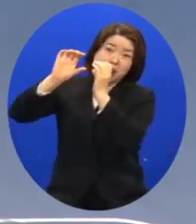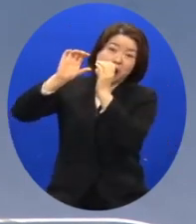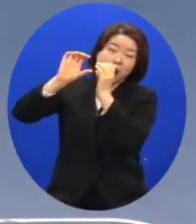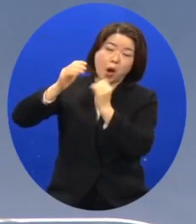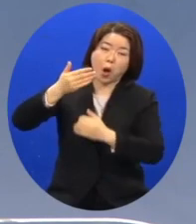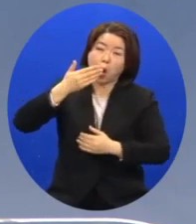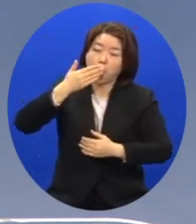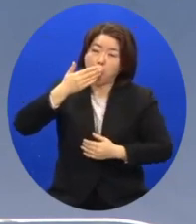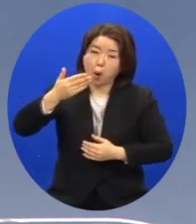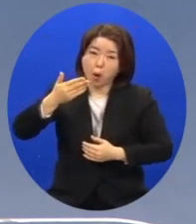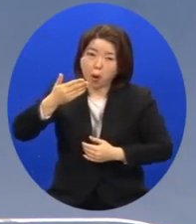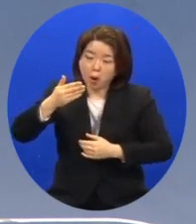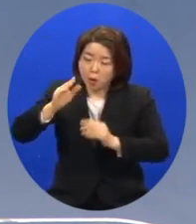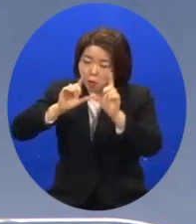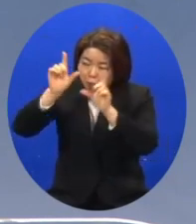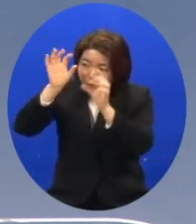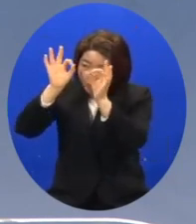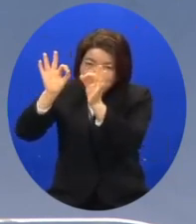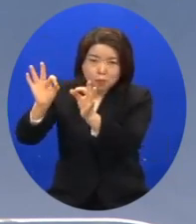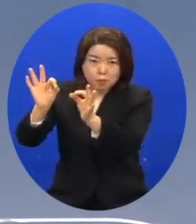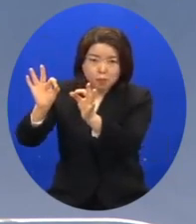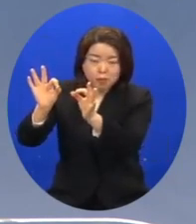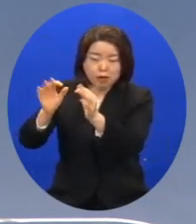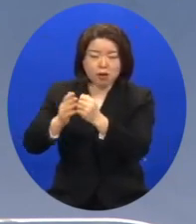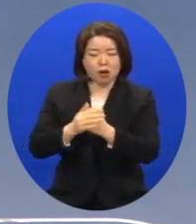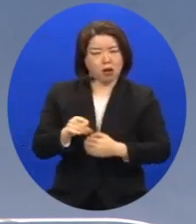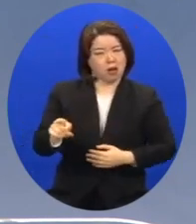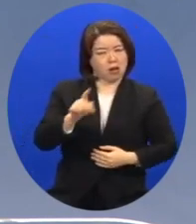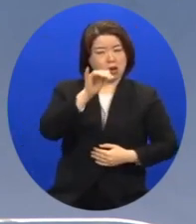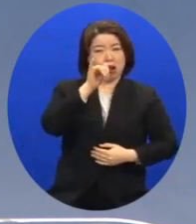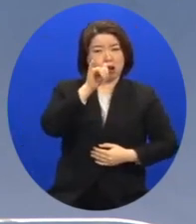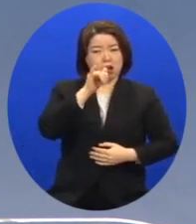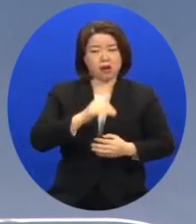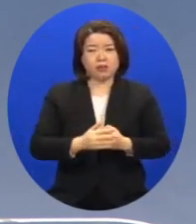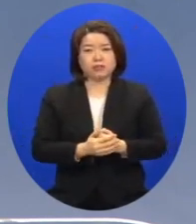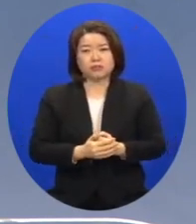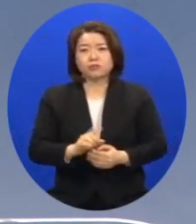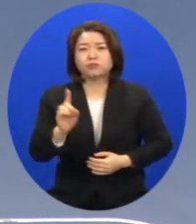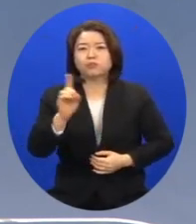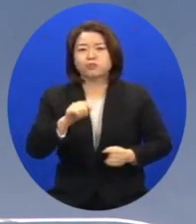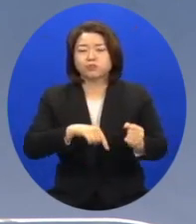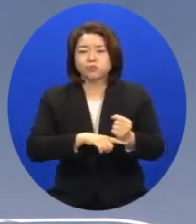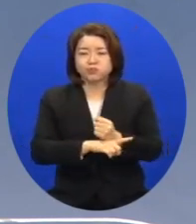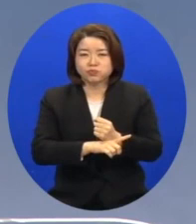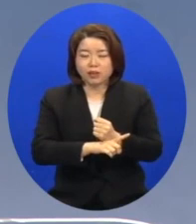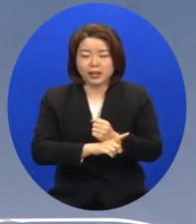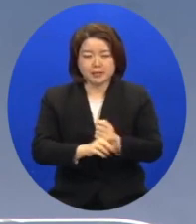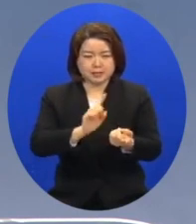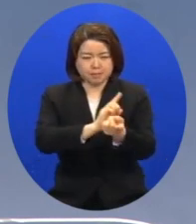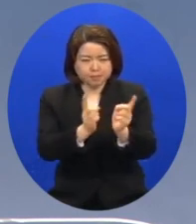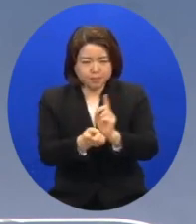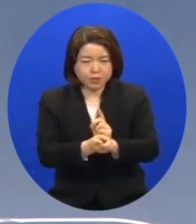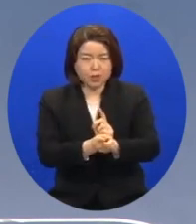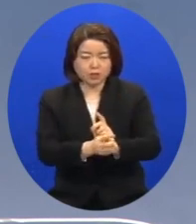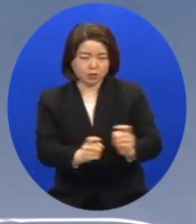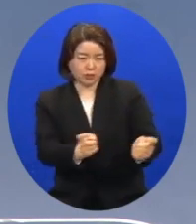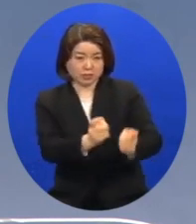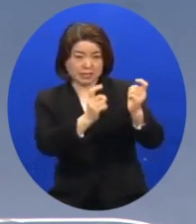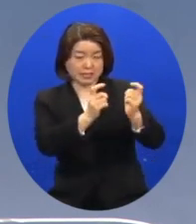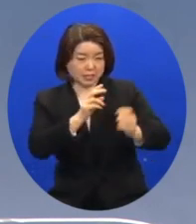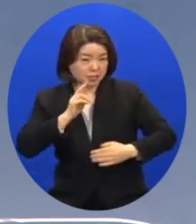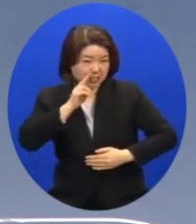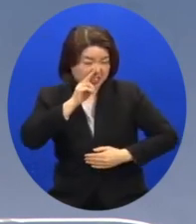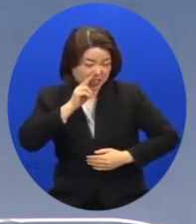모습을 하고 인 모습이 이 따르 거예요 그게 뭐냐면 서로 시기하고 다투고 팔을